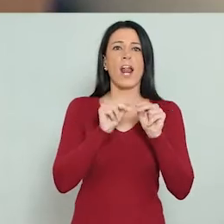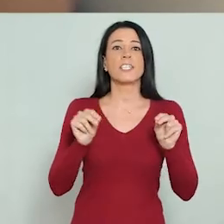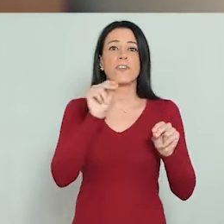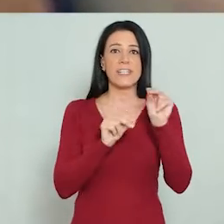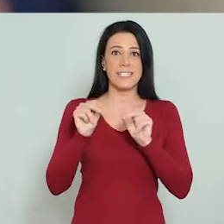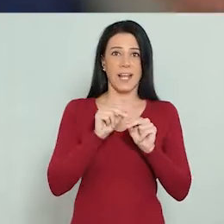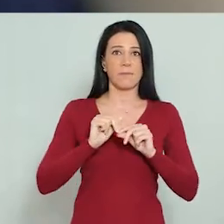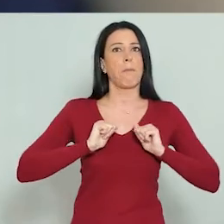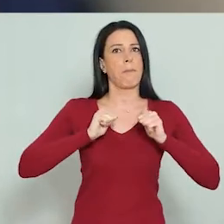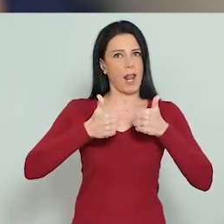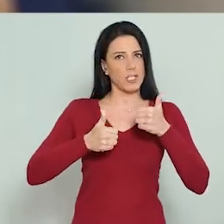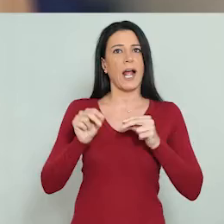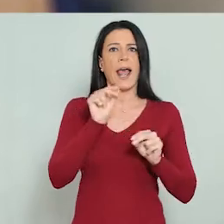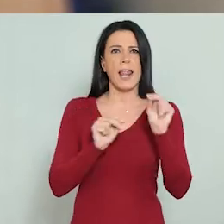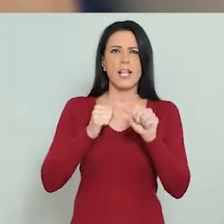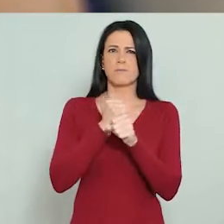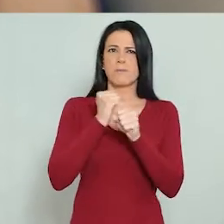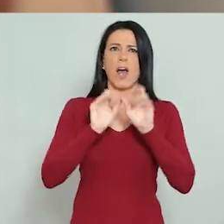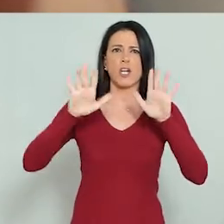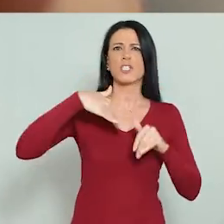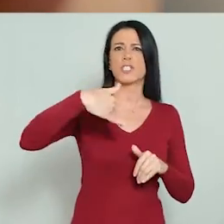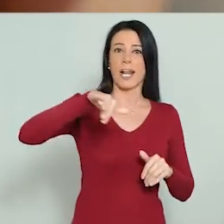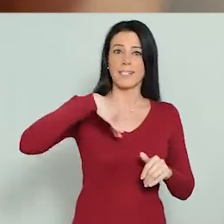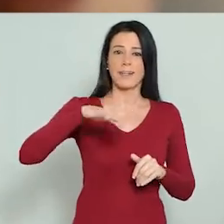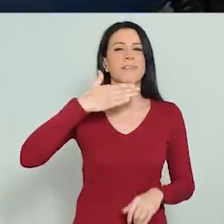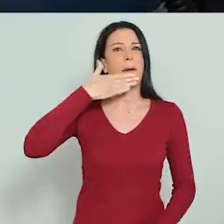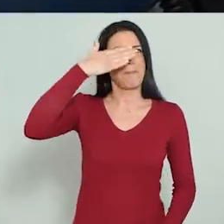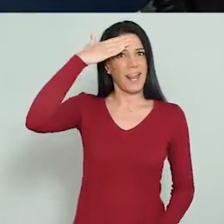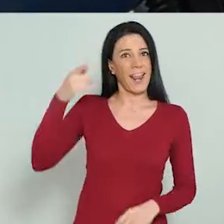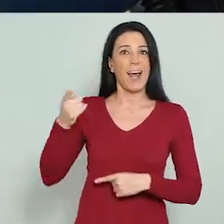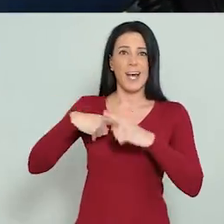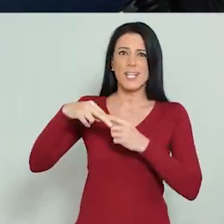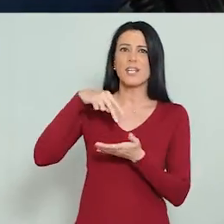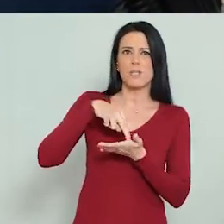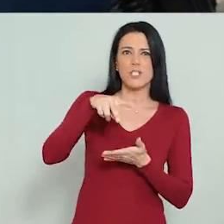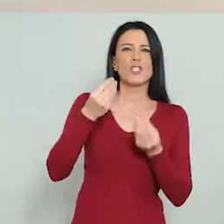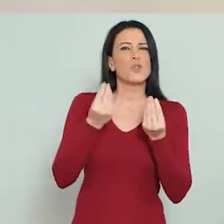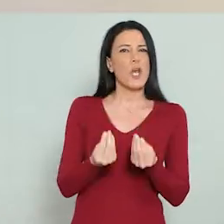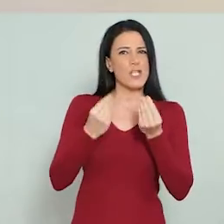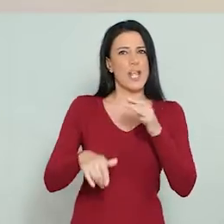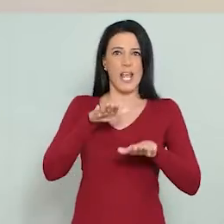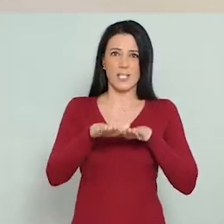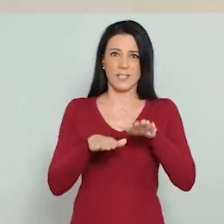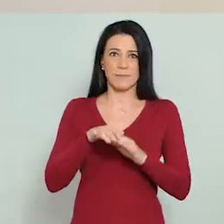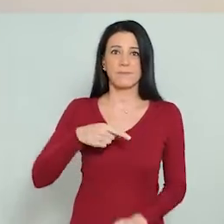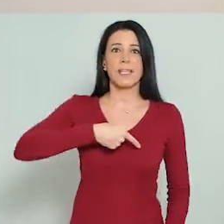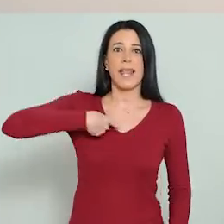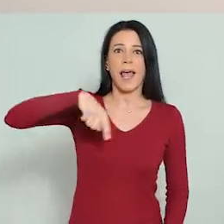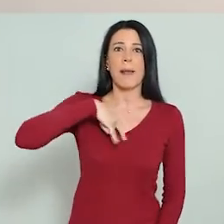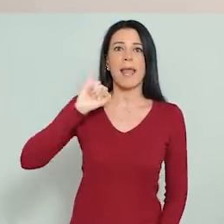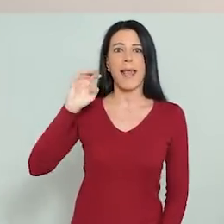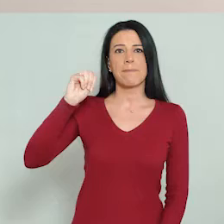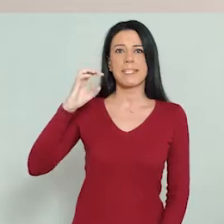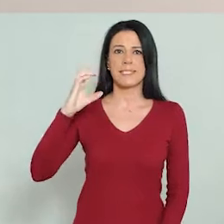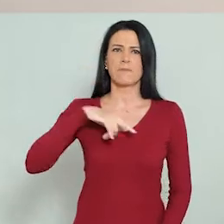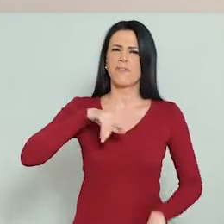أحلى معاملة لإلي بساعتها، يعني بلحظتها حولوني عن فيزيوثيرابي. بلشنا علاج، عملت لي 10